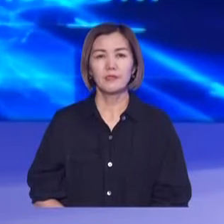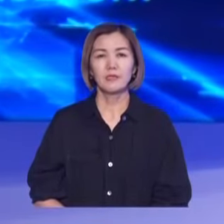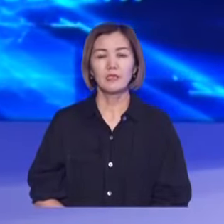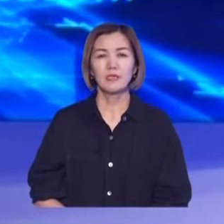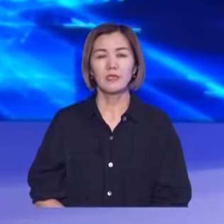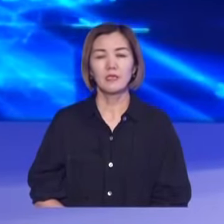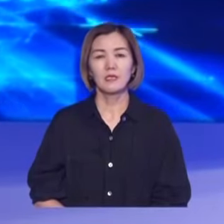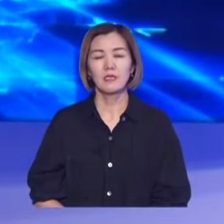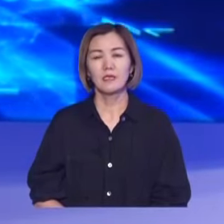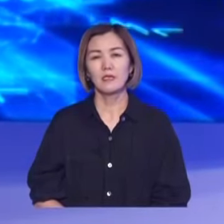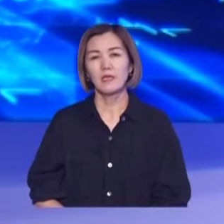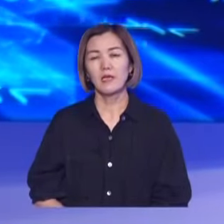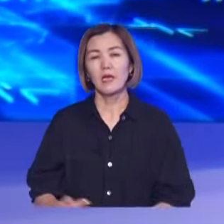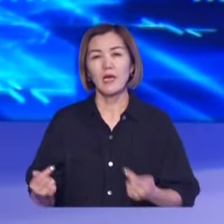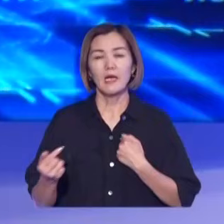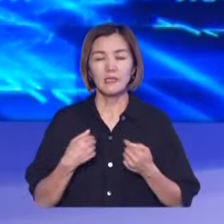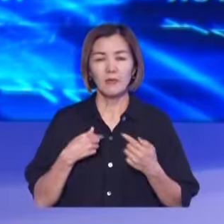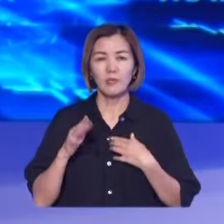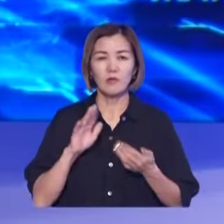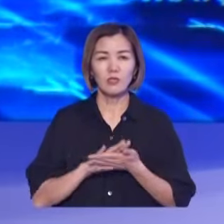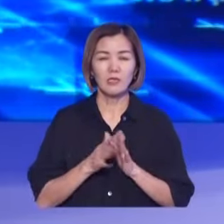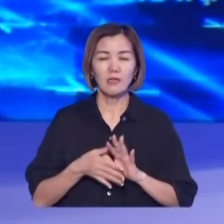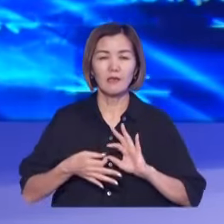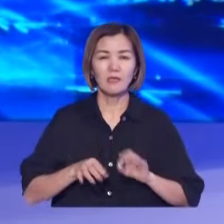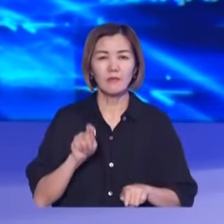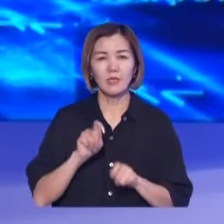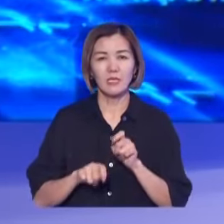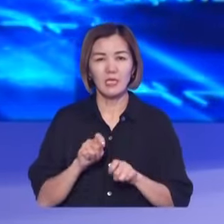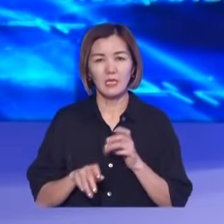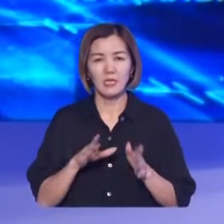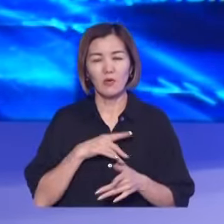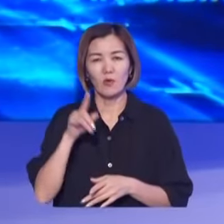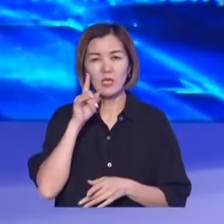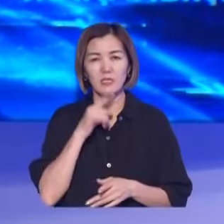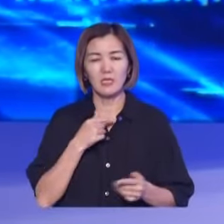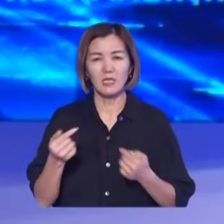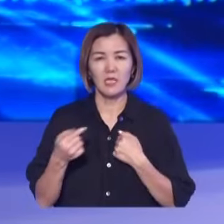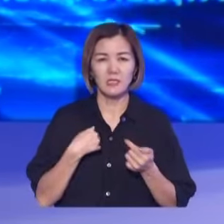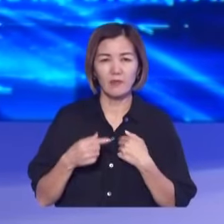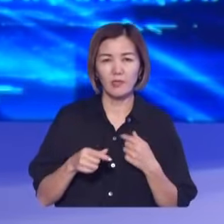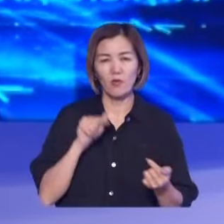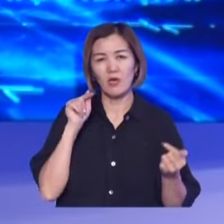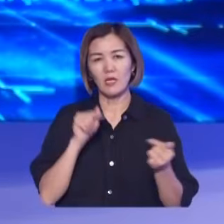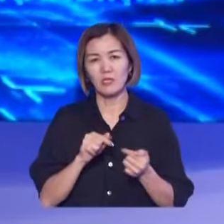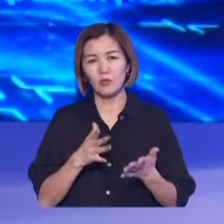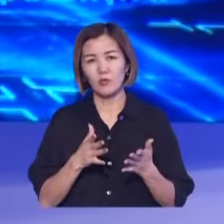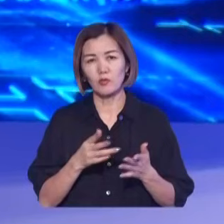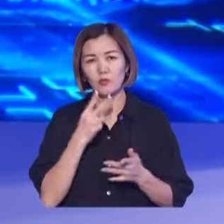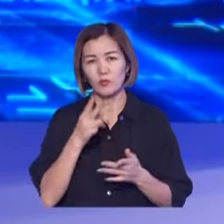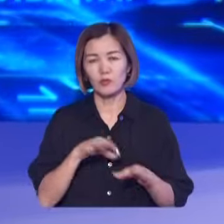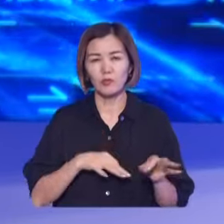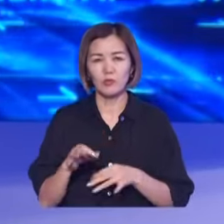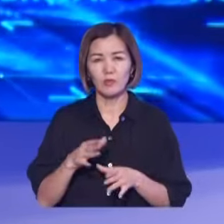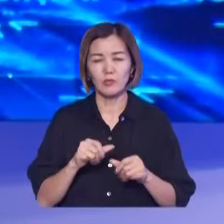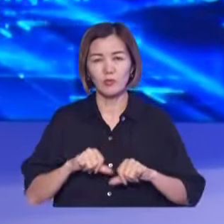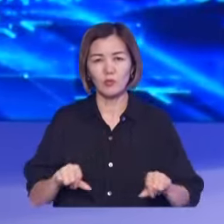Азаптау жағдайларын тиімді тергеу, Талдықорғанда қатыгез циклды бұзу, Қазақстанда азаптауға қарсы күреске көп қырлы көзқарас жобасы